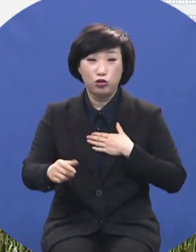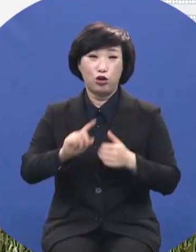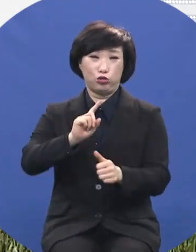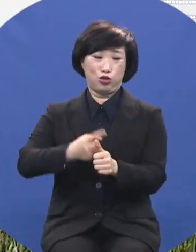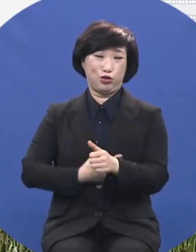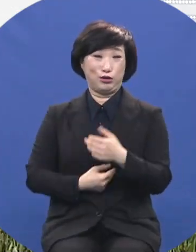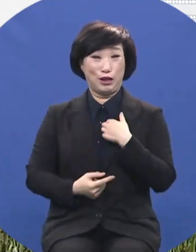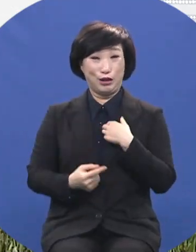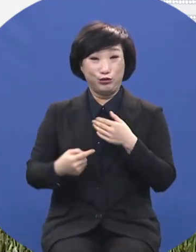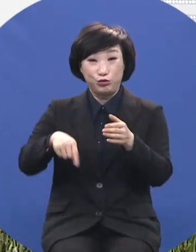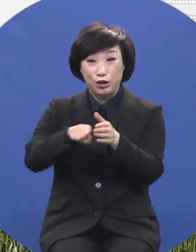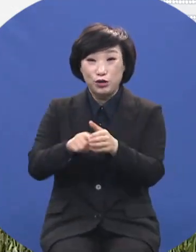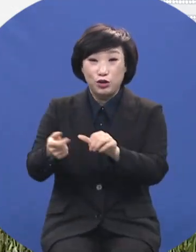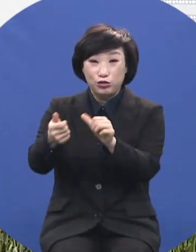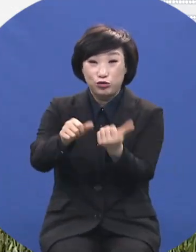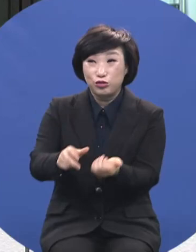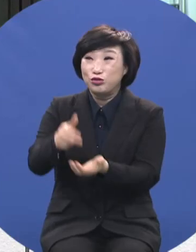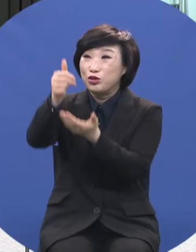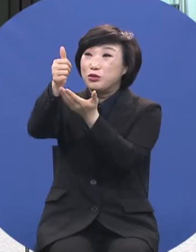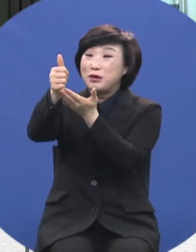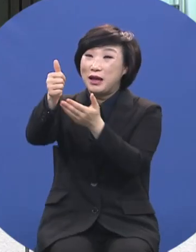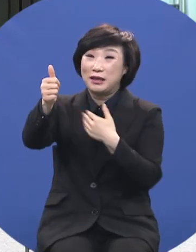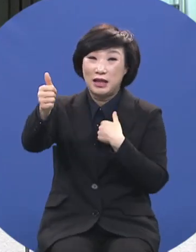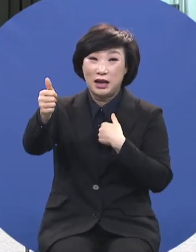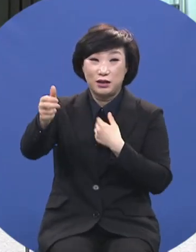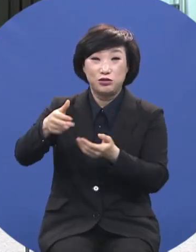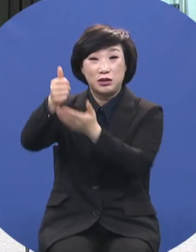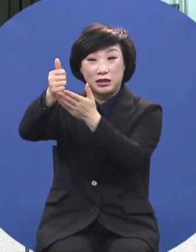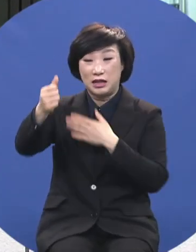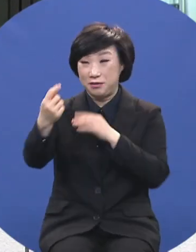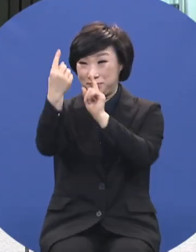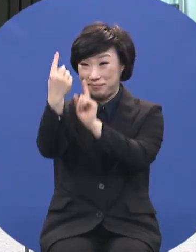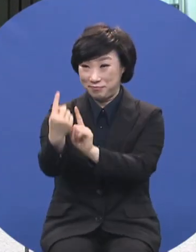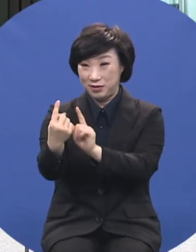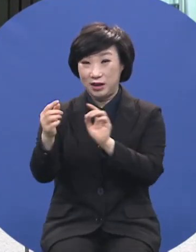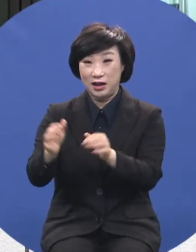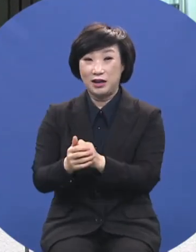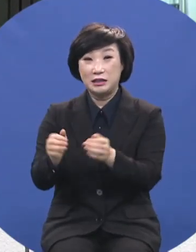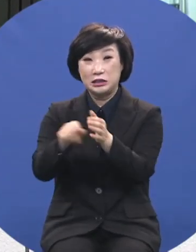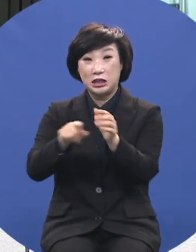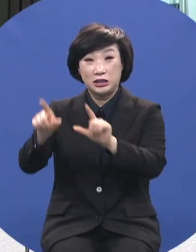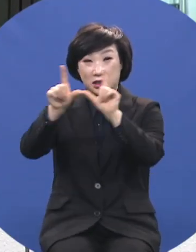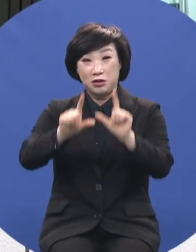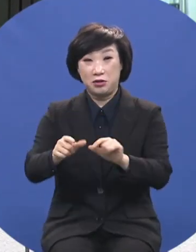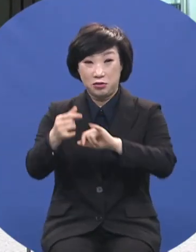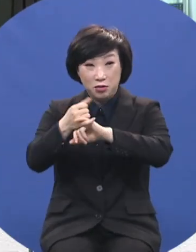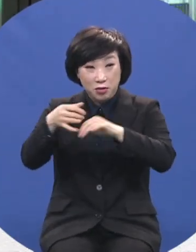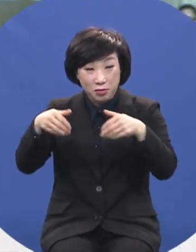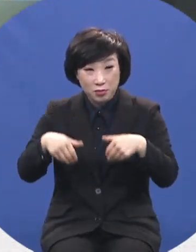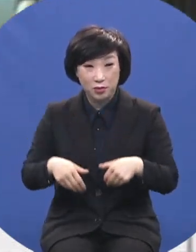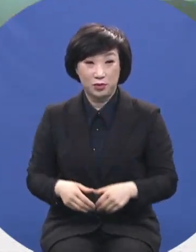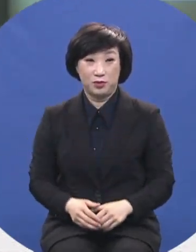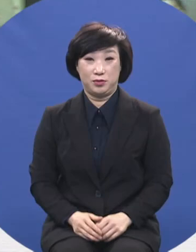당연히 나를 위해 죽으신 주님을 위해서 주님과 나와 1대1로 반드시 신앙생활 할 수 있어야 된다 이